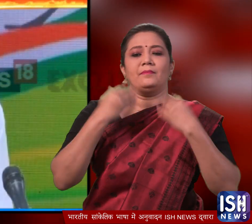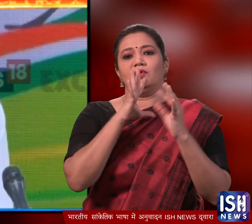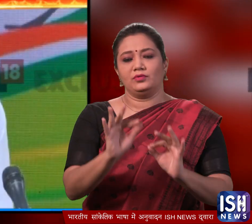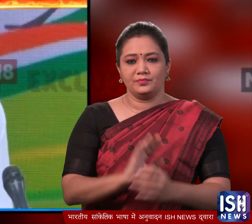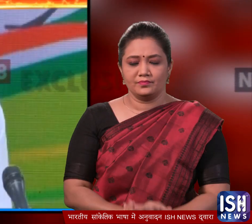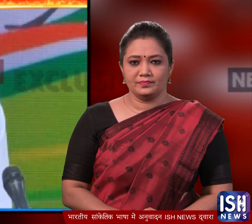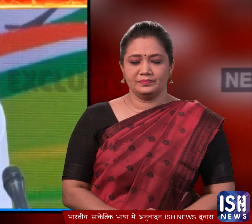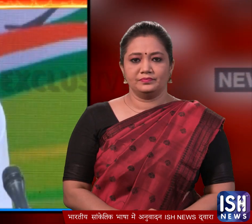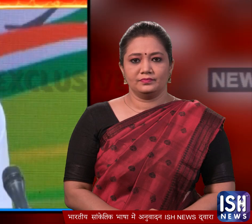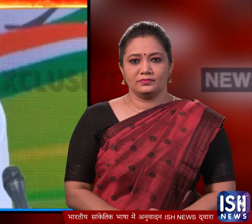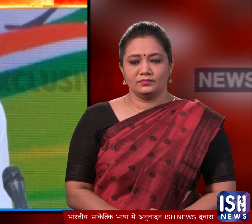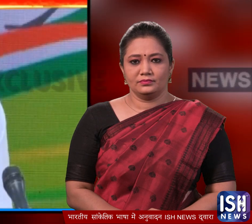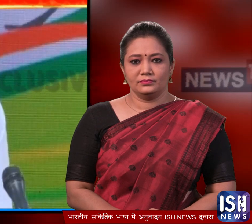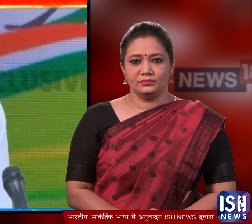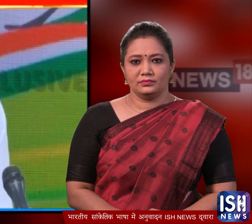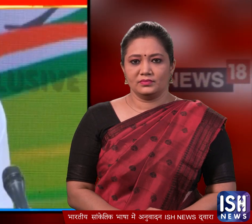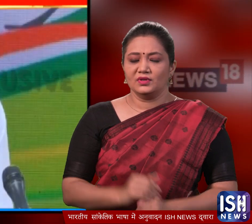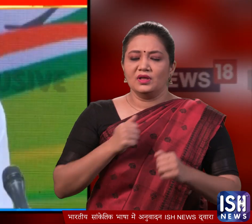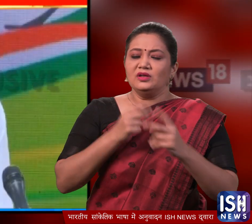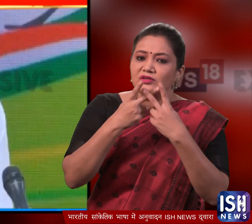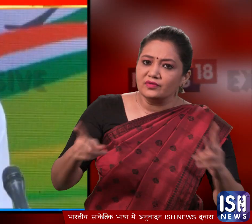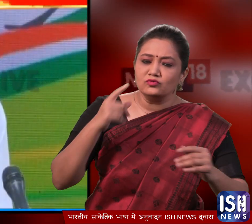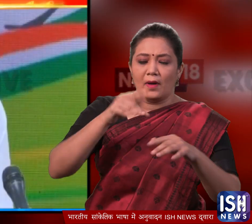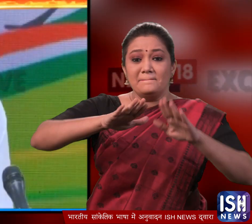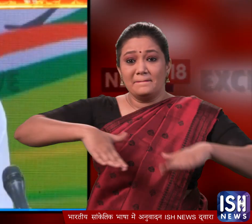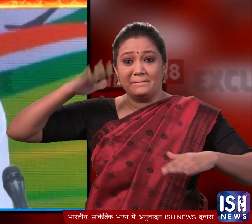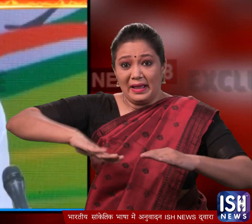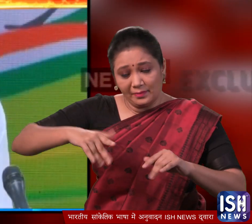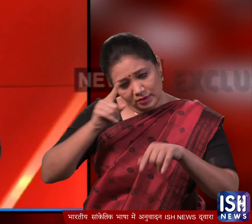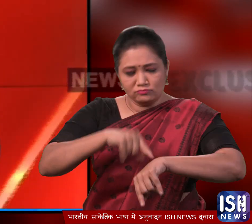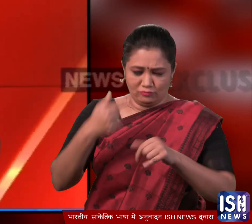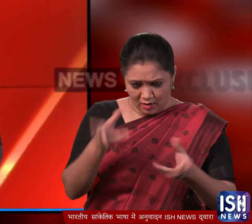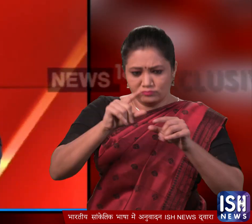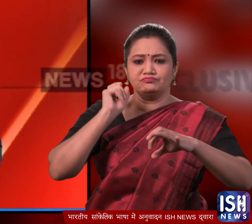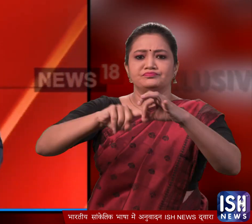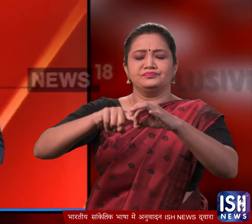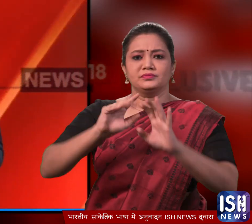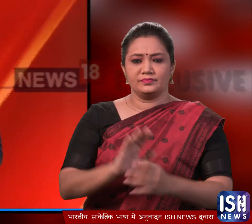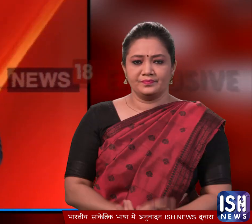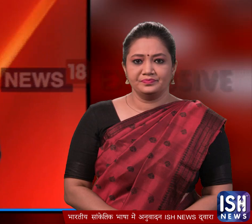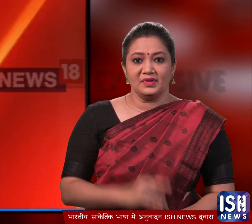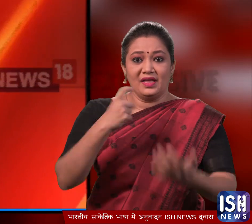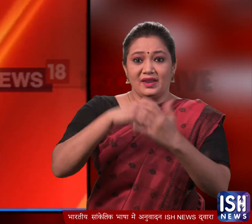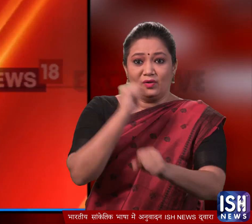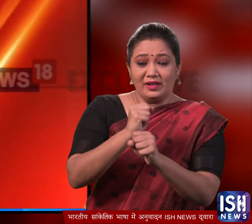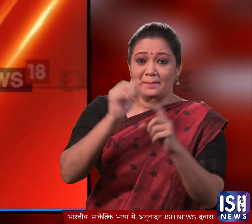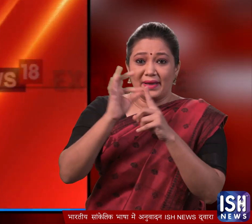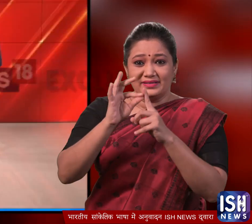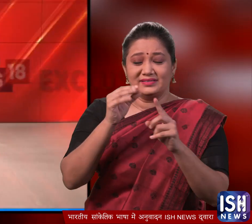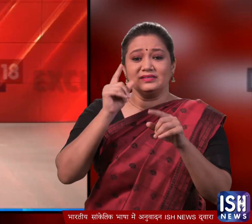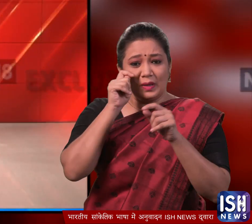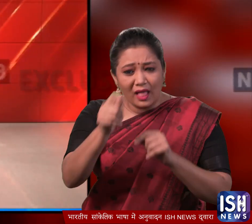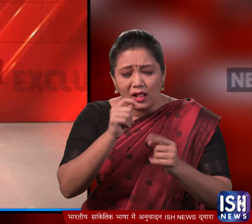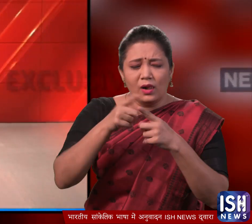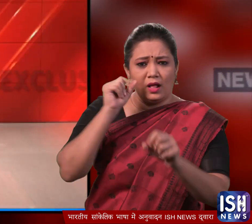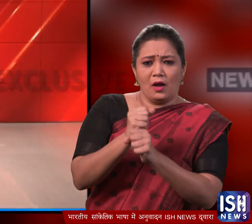There is the institution of Parliament where we will raise this again. राहुल गांधी ने पेगासस मामले पर बात की और सरकार